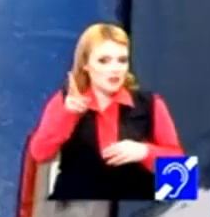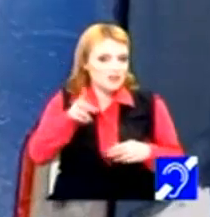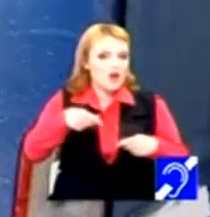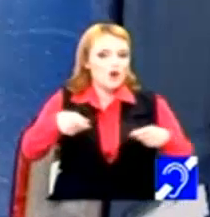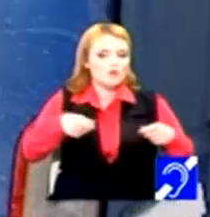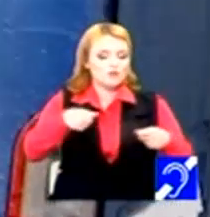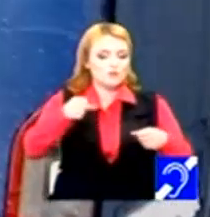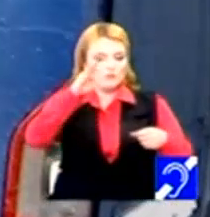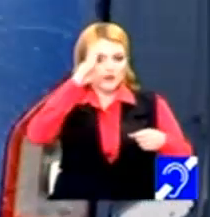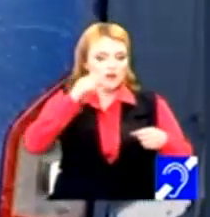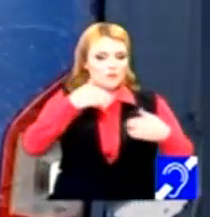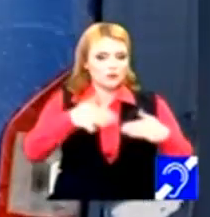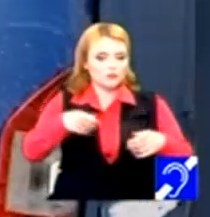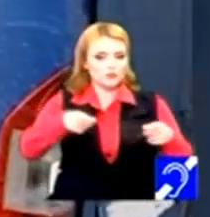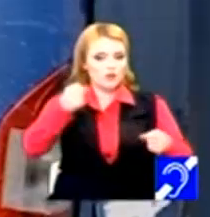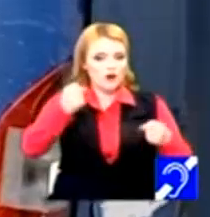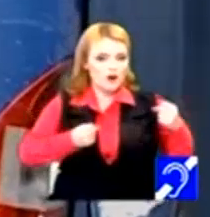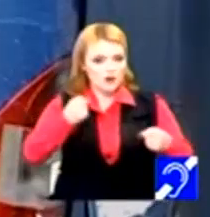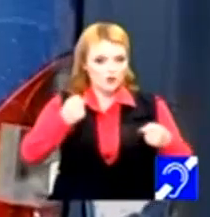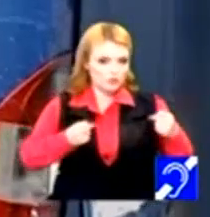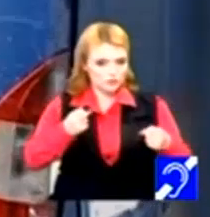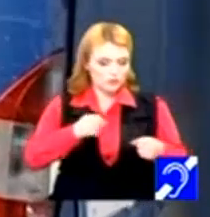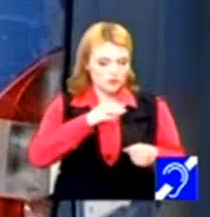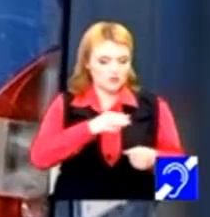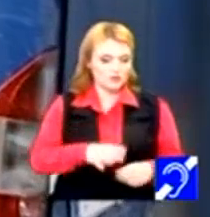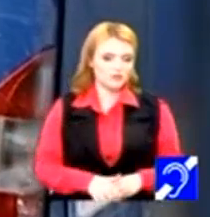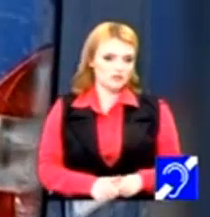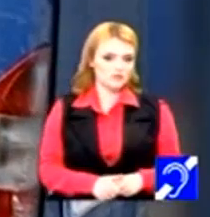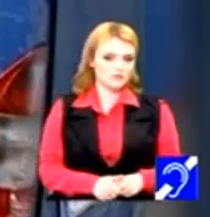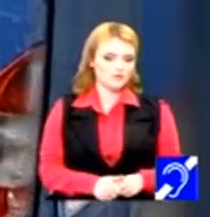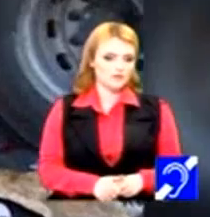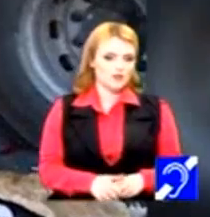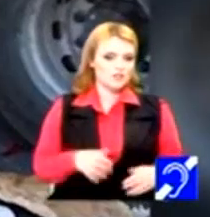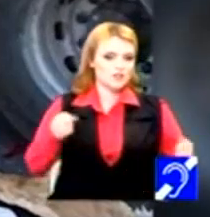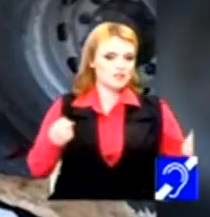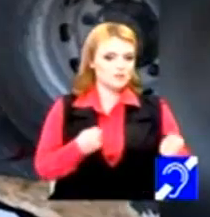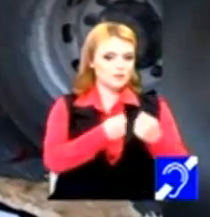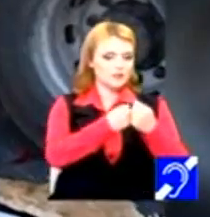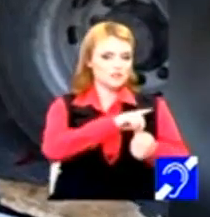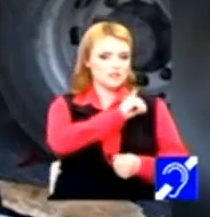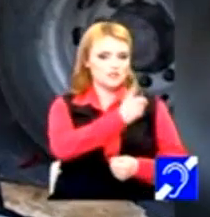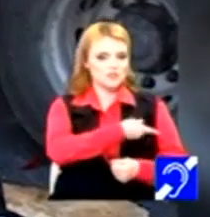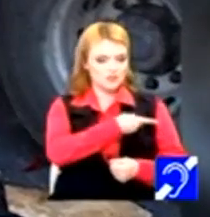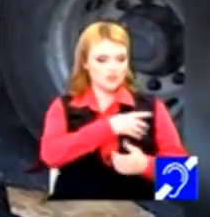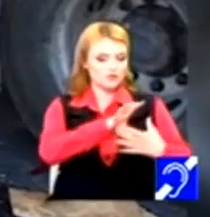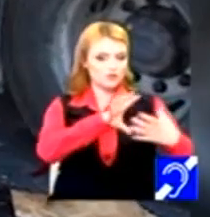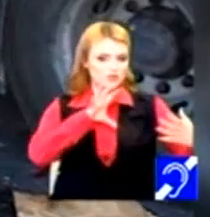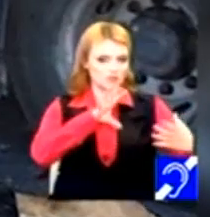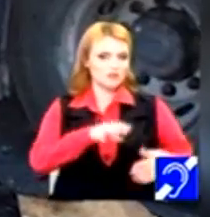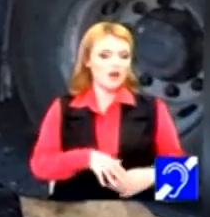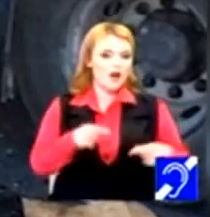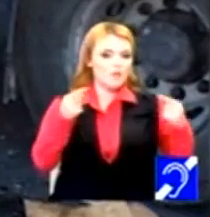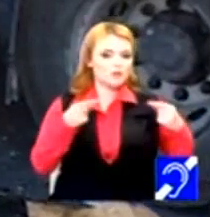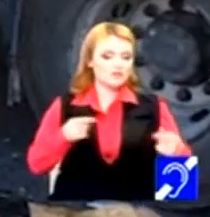șoferul a scăpat vehiculul de sub control, iar microbuzul, înmatriculat în Lituania, s-a izbit violent de remorca unui tir.